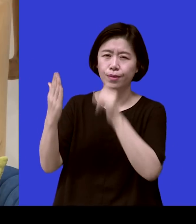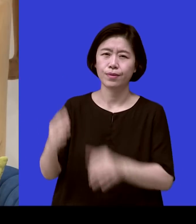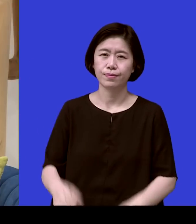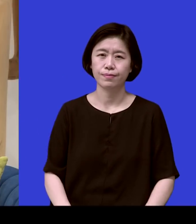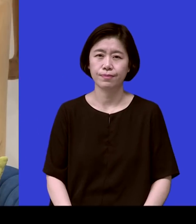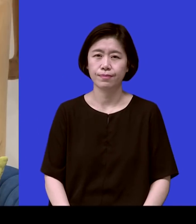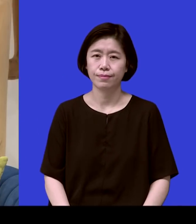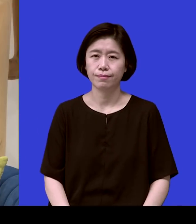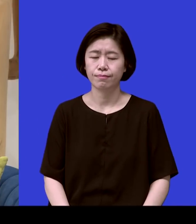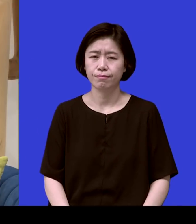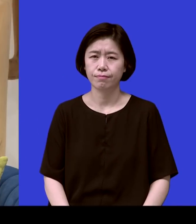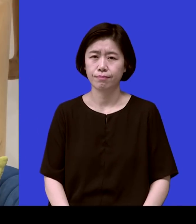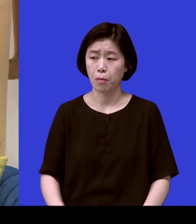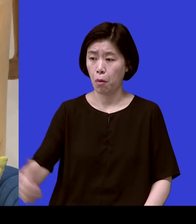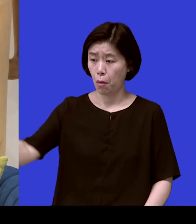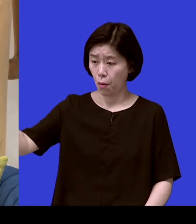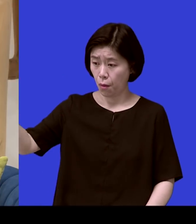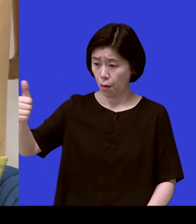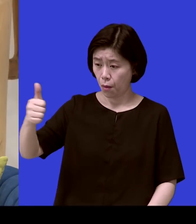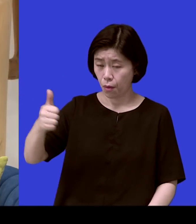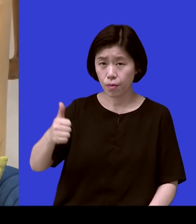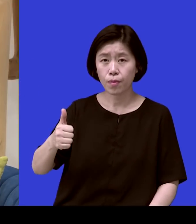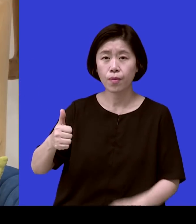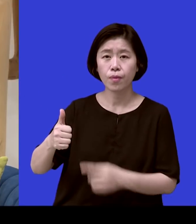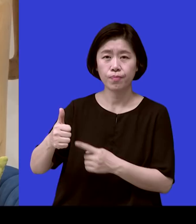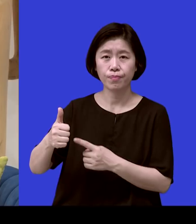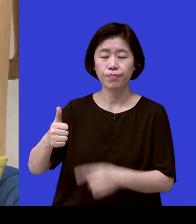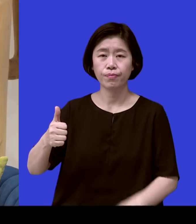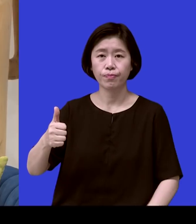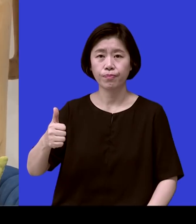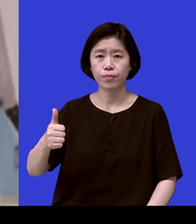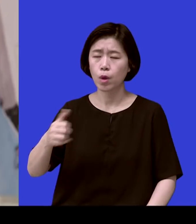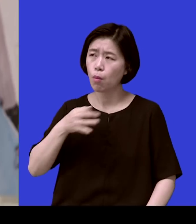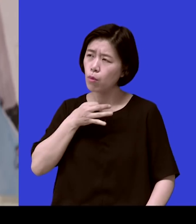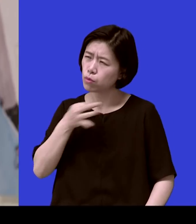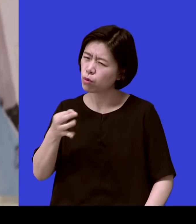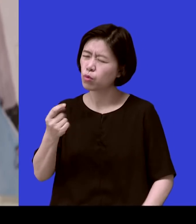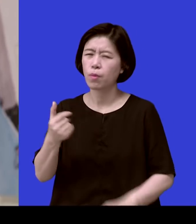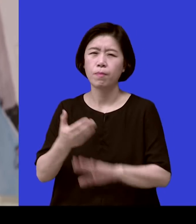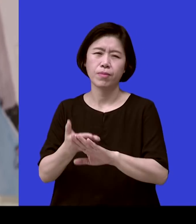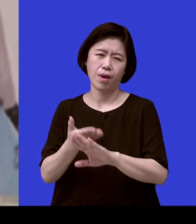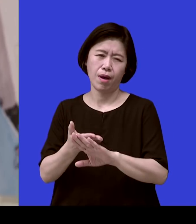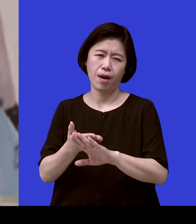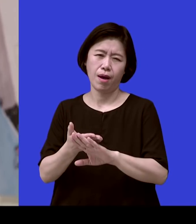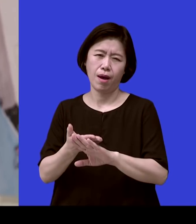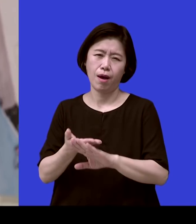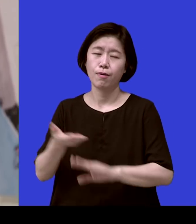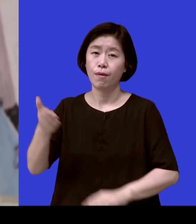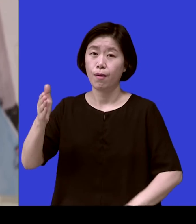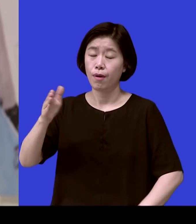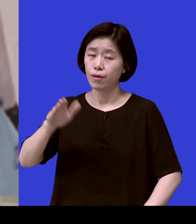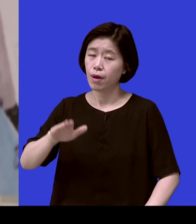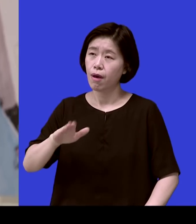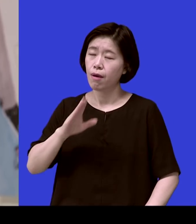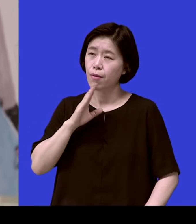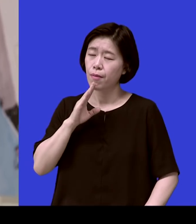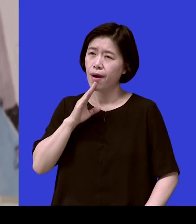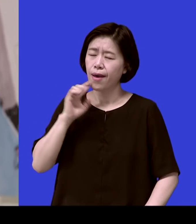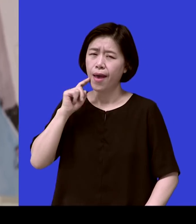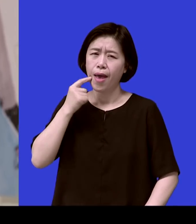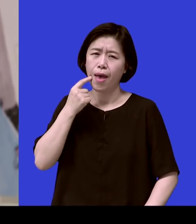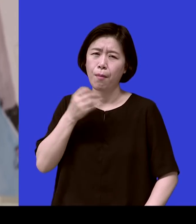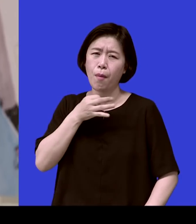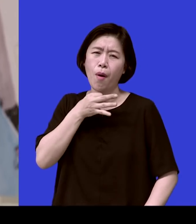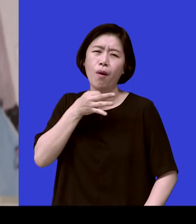걔 목소리가 아니더라고요. 예. 약간 여자아이 목소리 비슷하게 예. 영롱하고 꼭